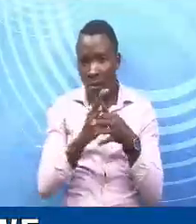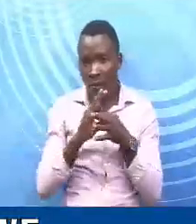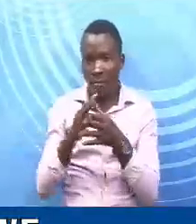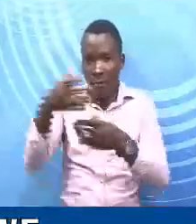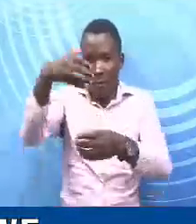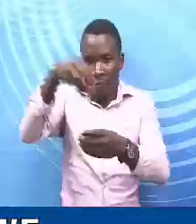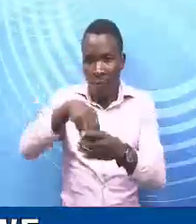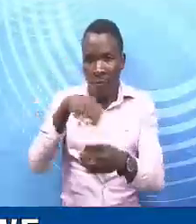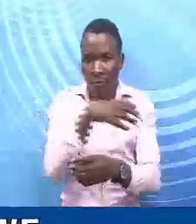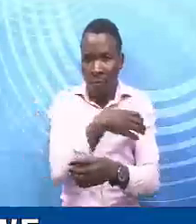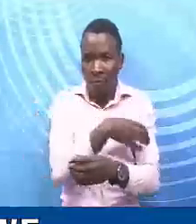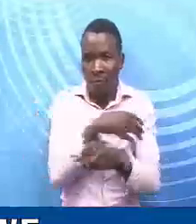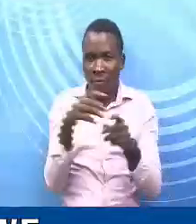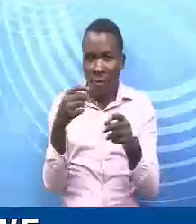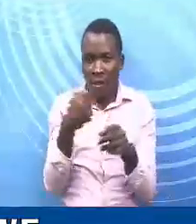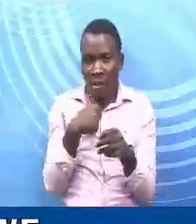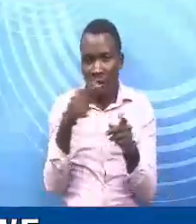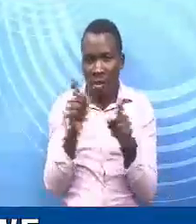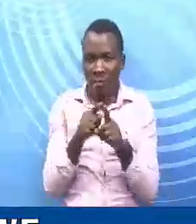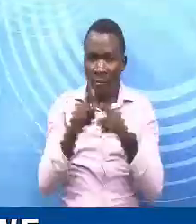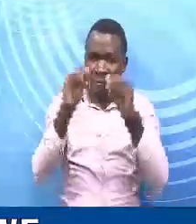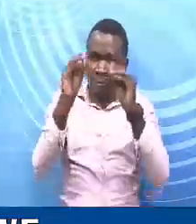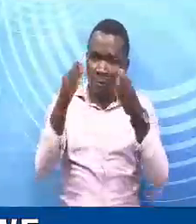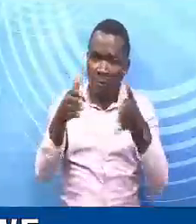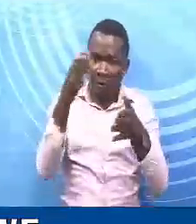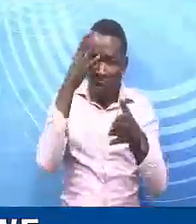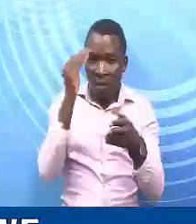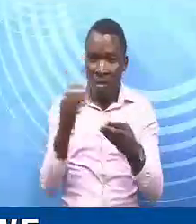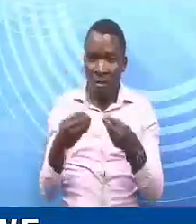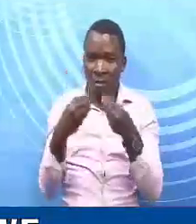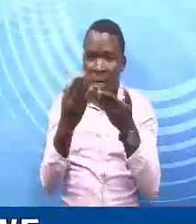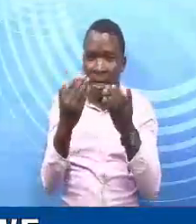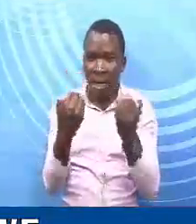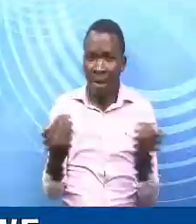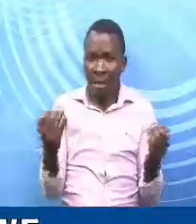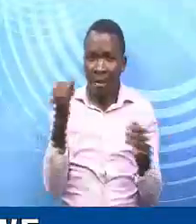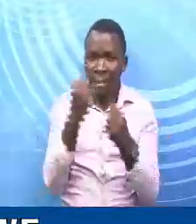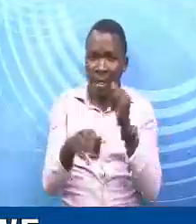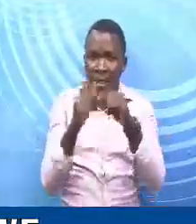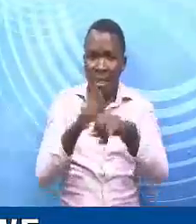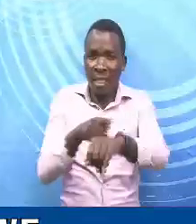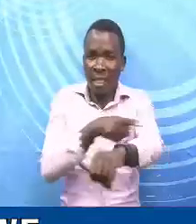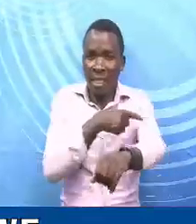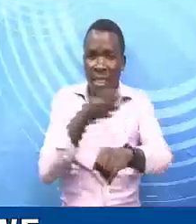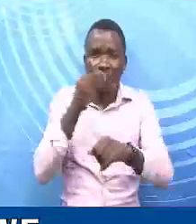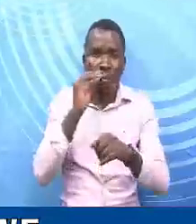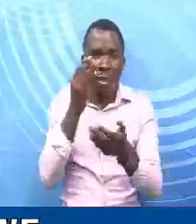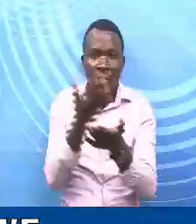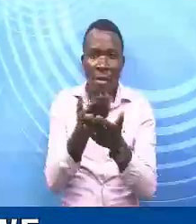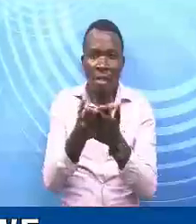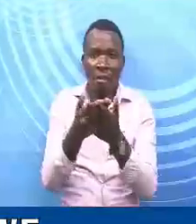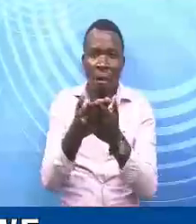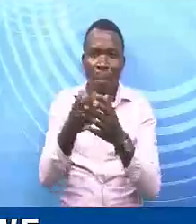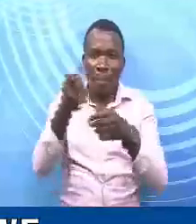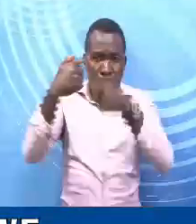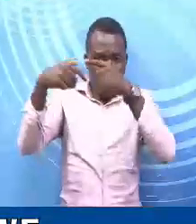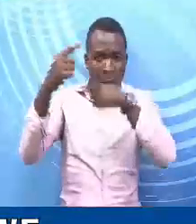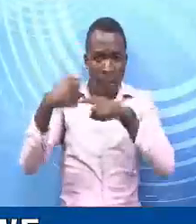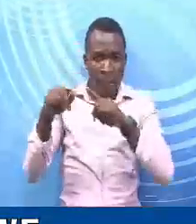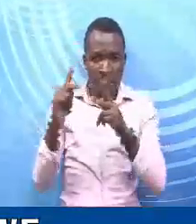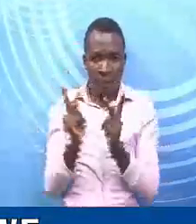Yewe nk'abarimu kubera tubahaye abana bari bamaze igihe mu rugo birasaba ko basa nk'abasubira inyuma aho